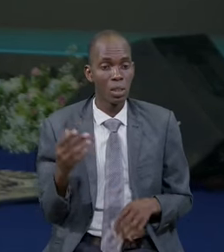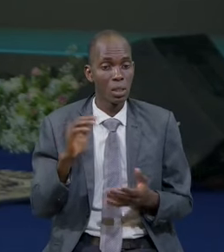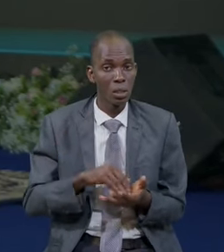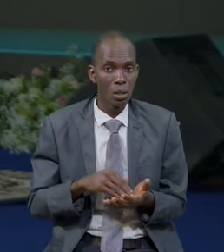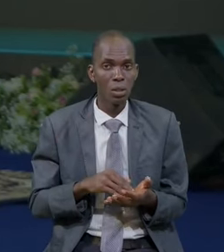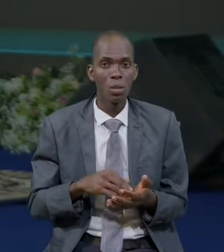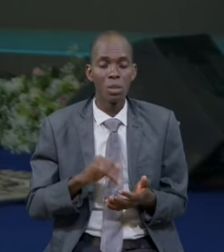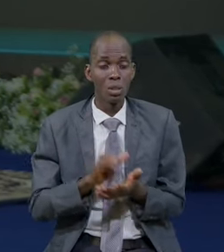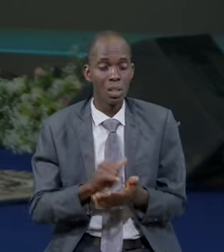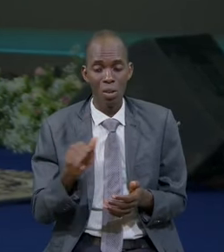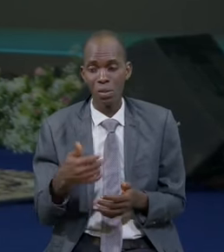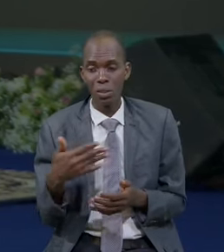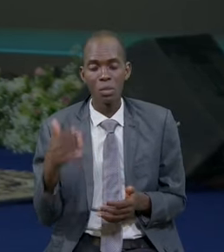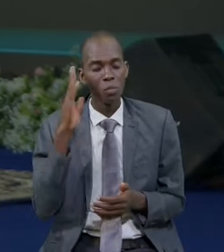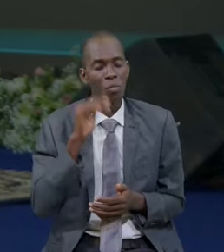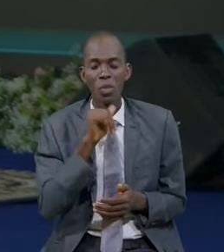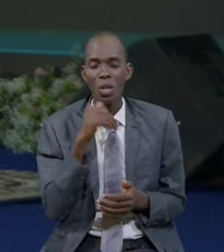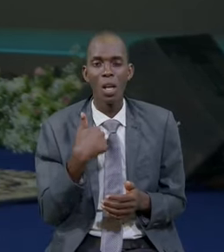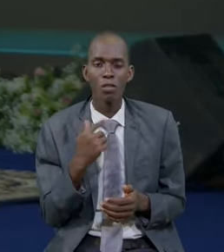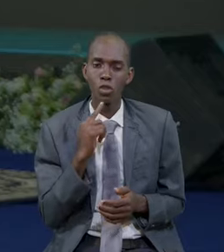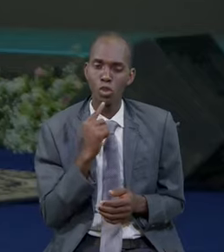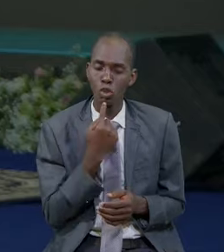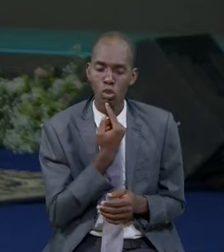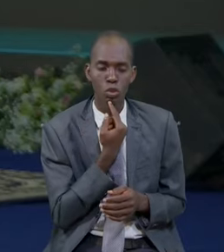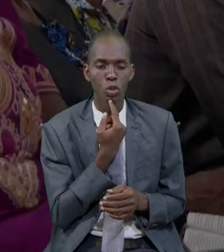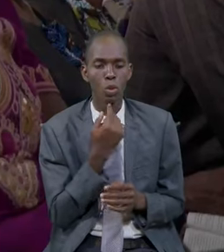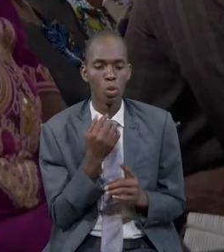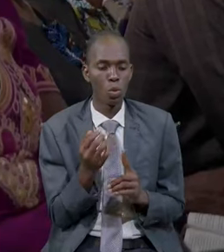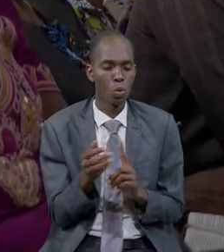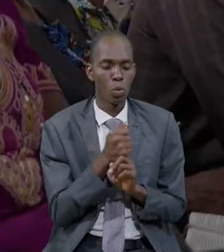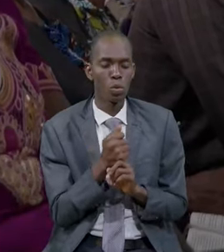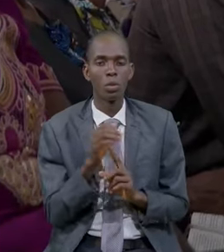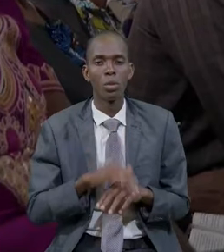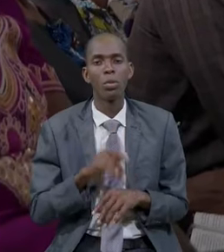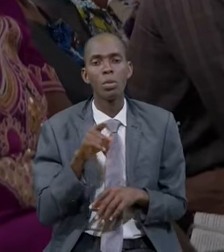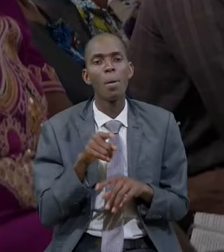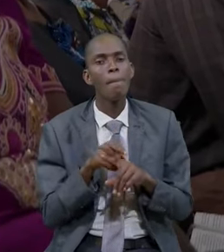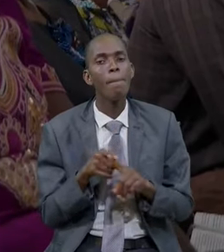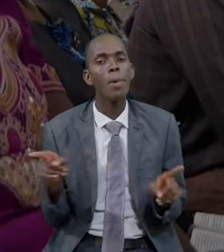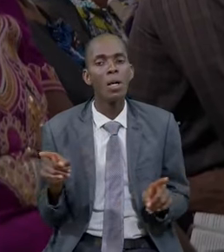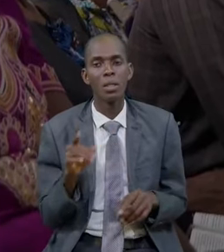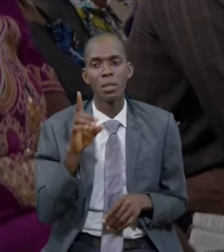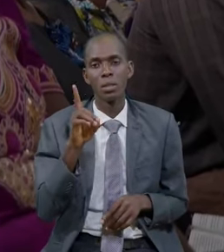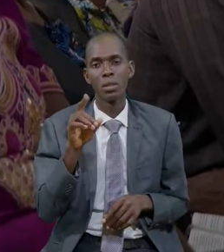n'aura pas d'emprise sérieuse sur toi. Mais David a vu cette femme qui se baignait.